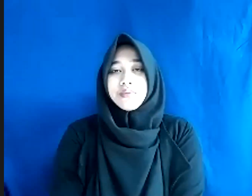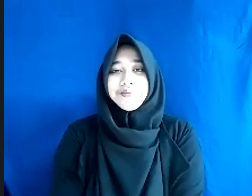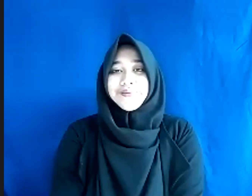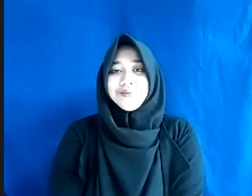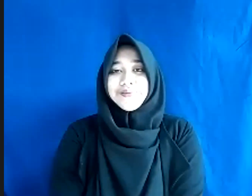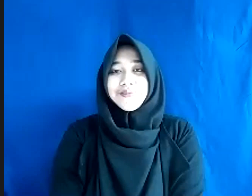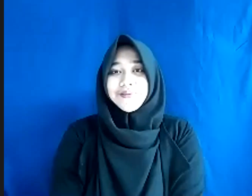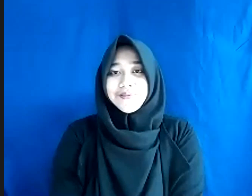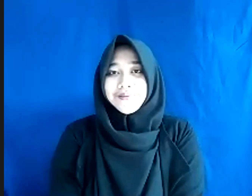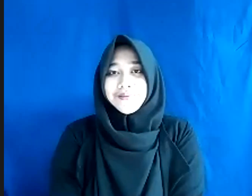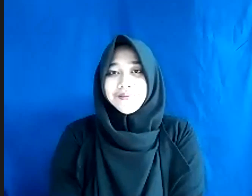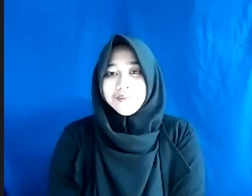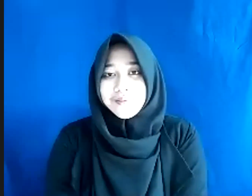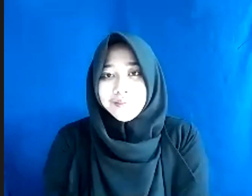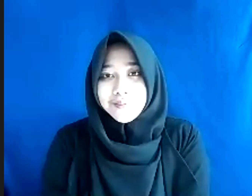Oke. Ada 3 halaman.